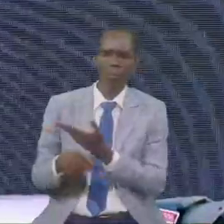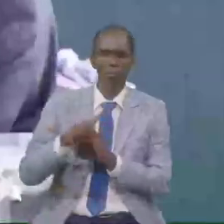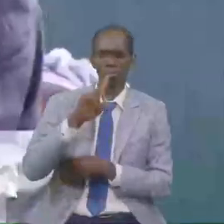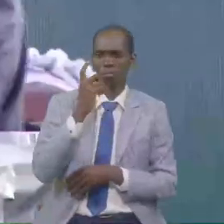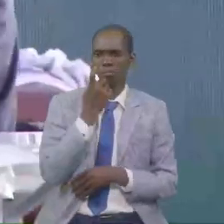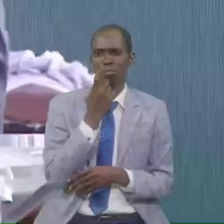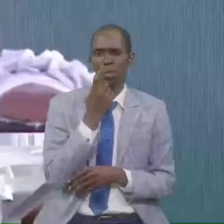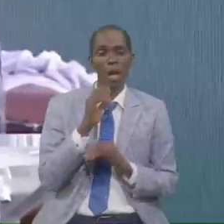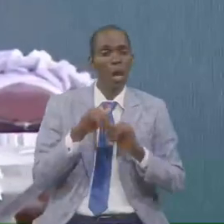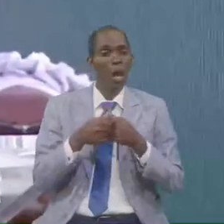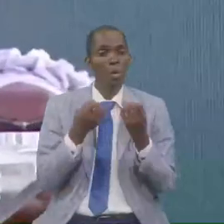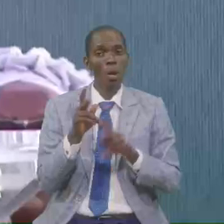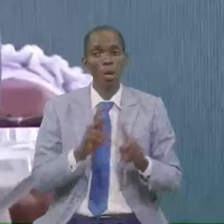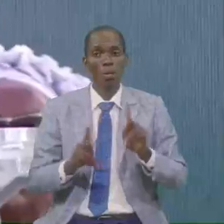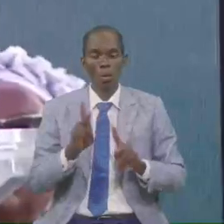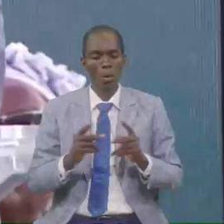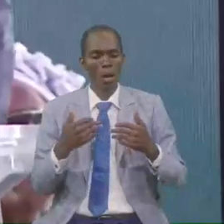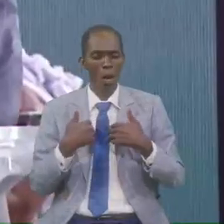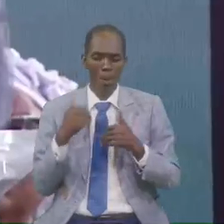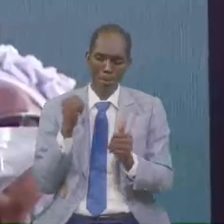vont là-bas?